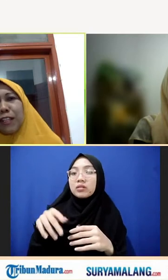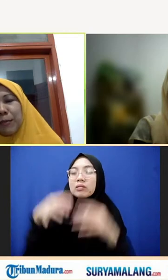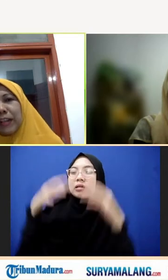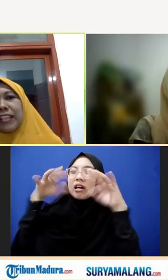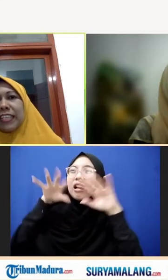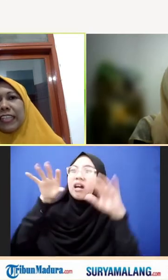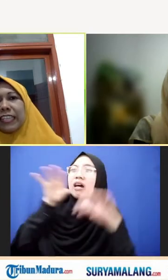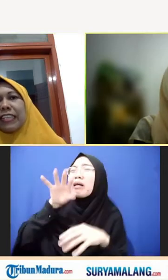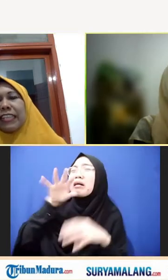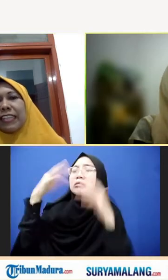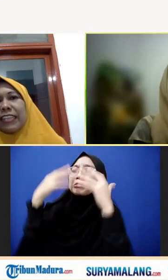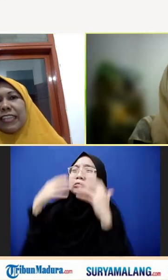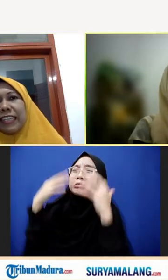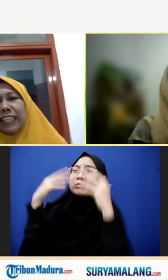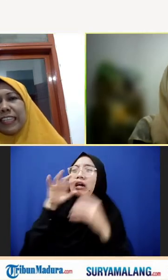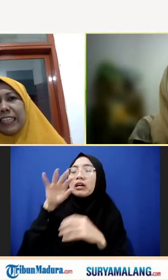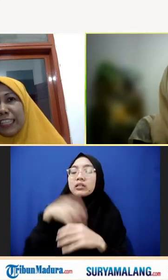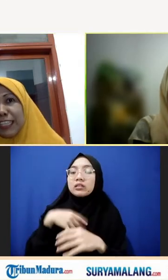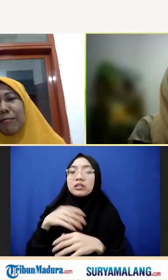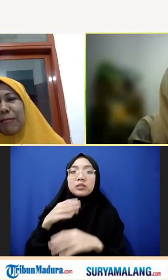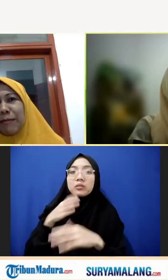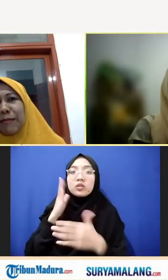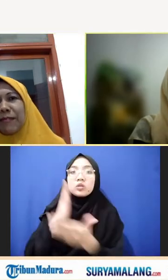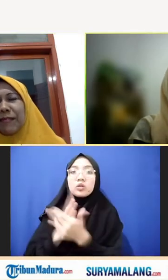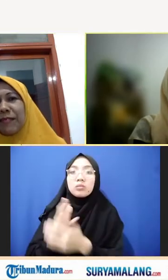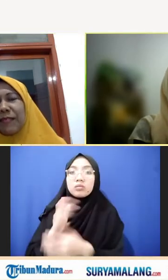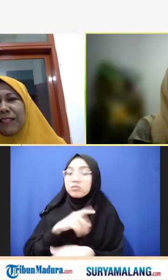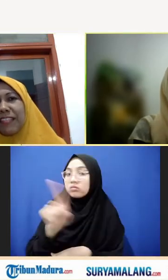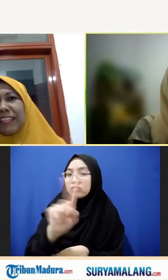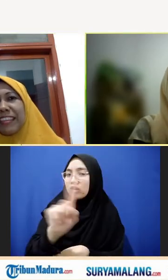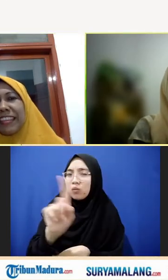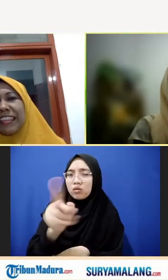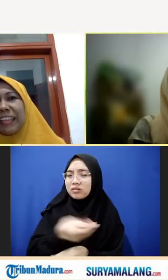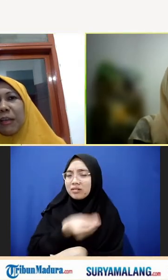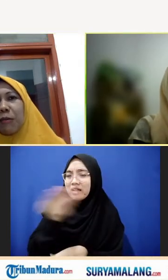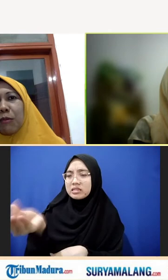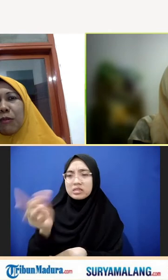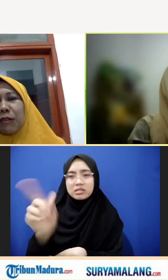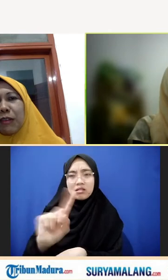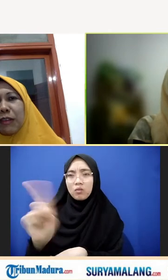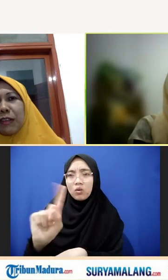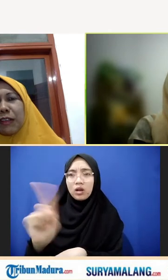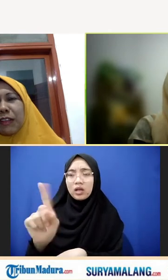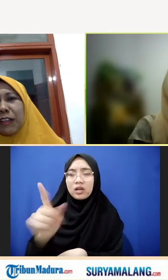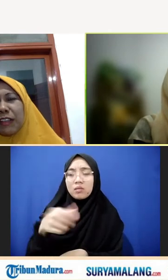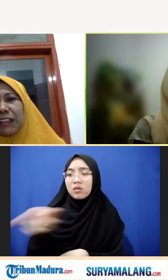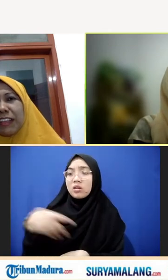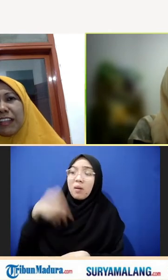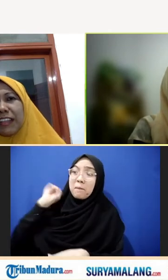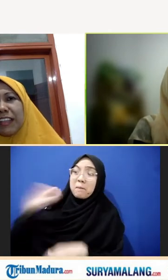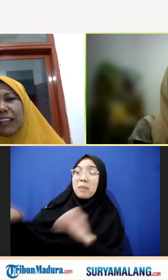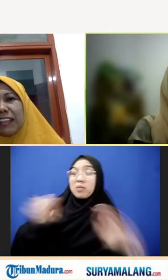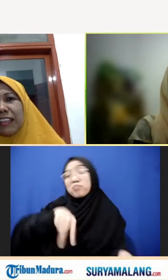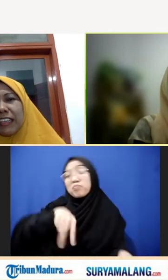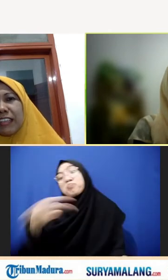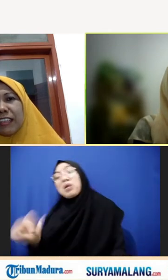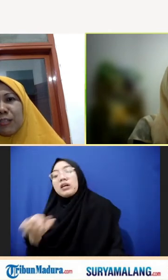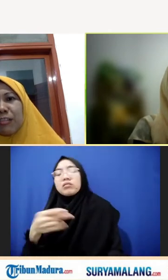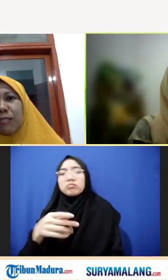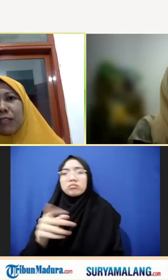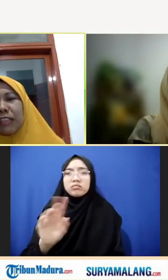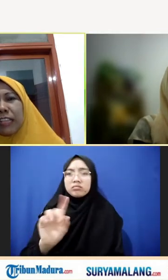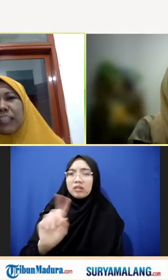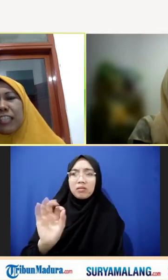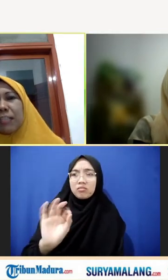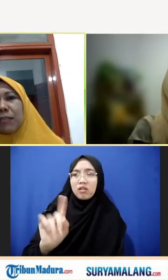apa, enggak, berhenti-berhenti. Oh, boleh. Oh, boleh dikasih. mau dia banting diri juga nggak boleh dikasih. Itu